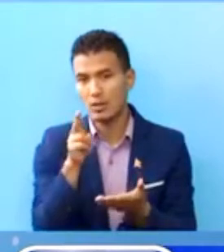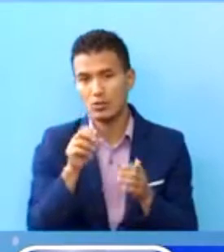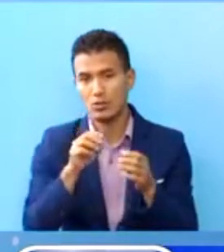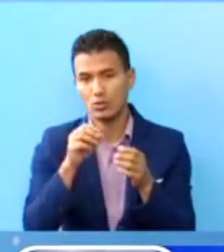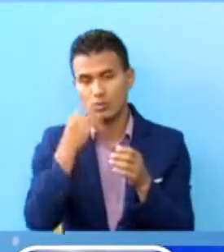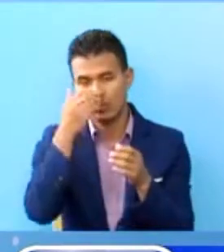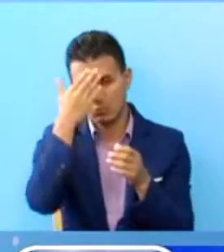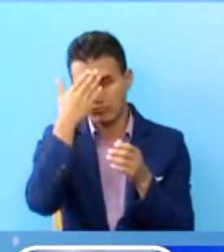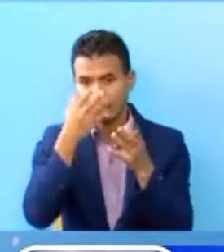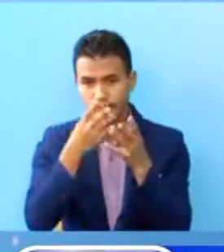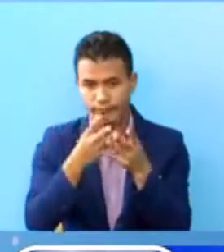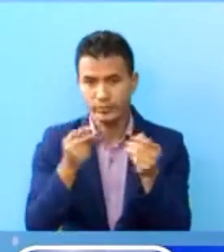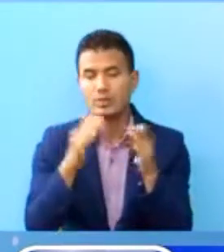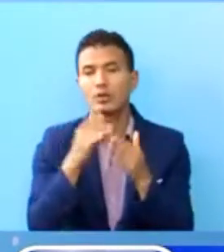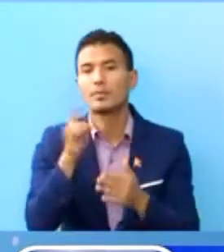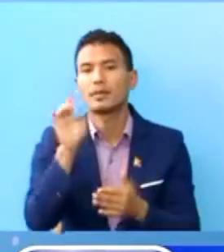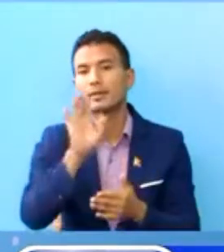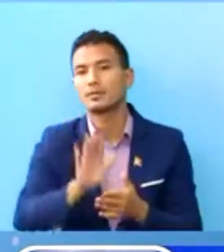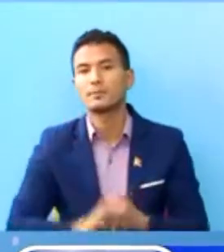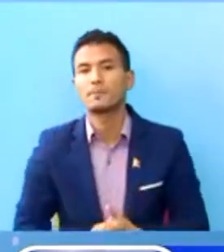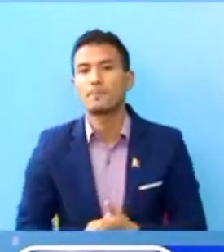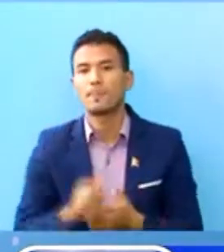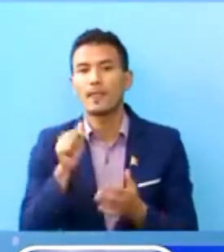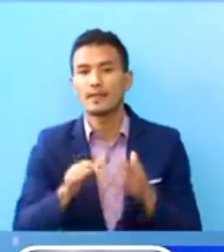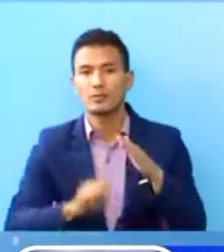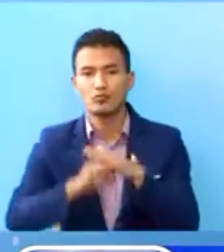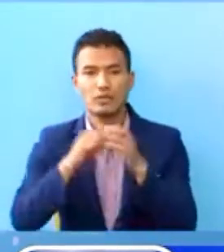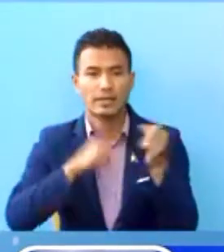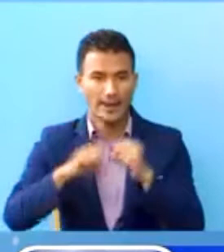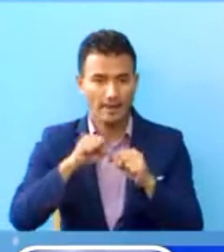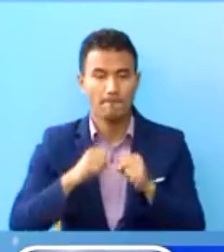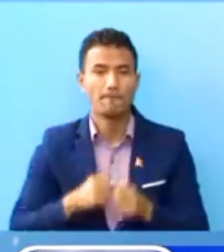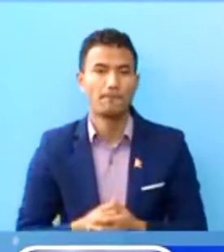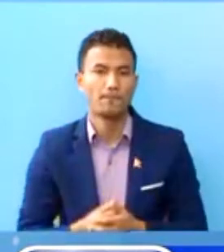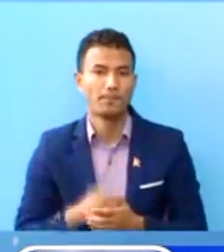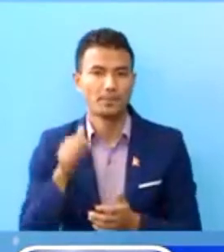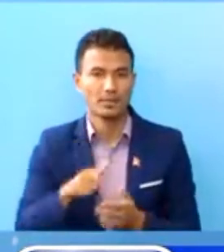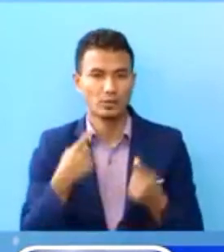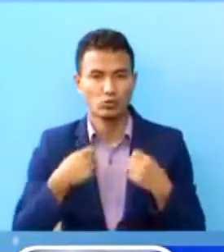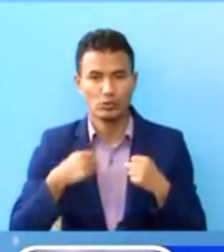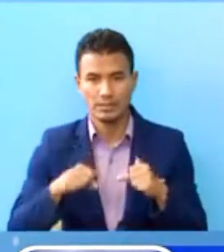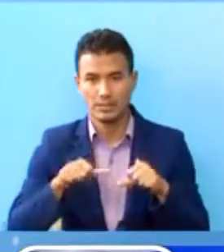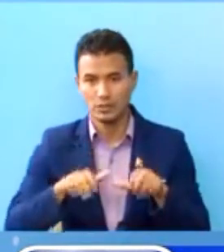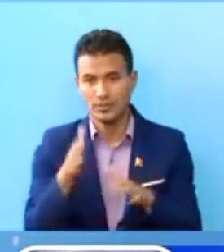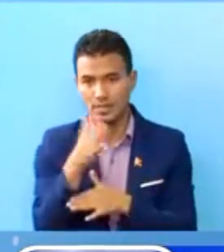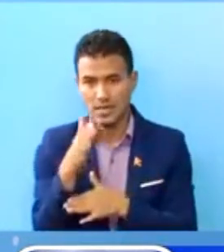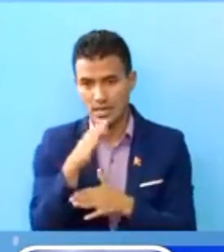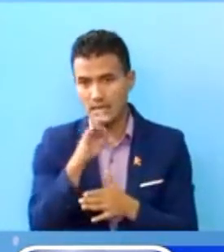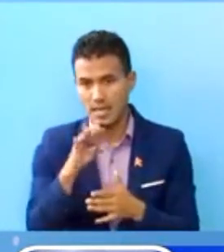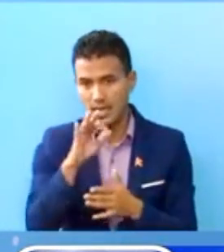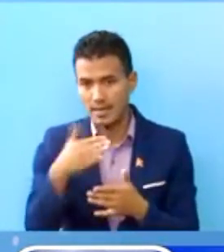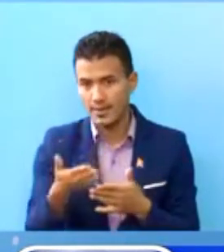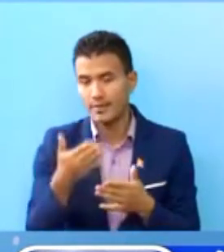कोरोना जितेर घर फर्किएका हुन्। र आजको मुख्य क्रियाकलाप छ, आज स्वास्थ्य तथा जनसङ्ख्या